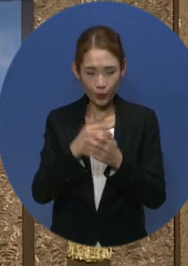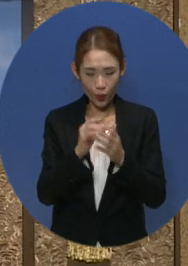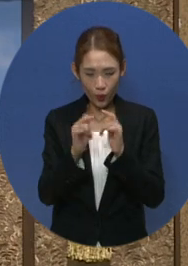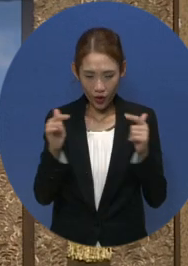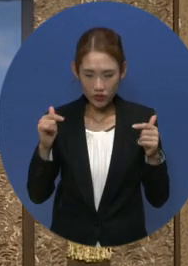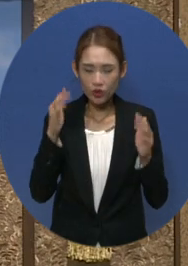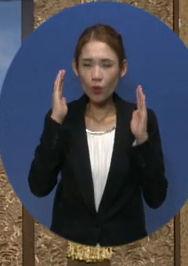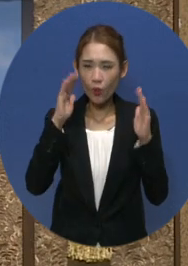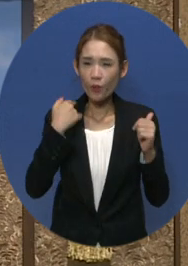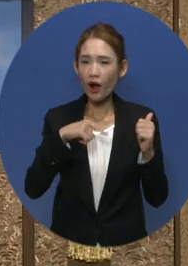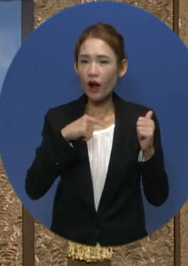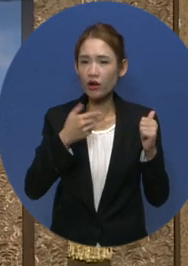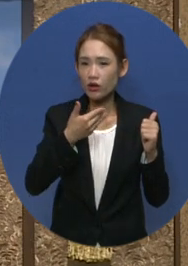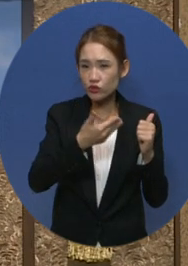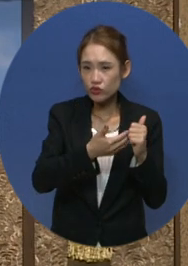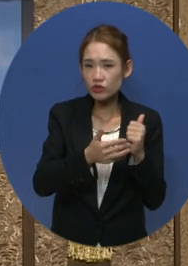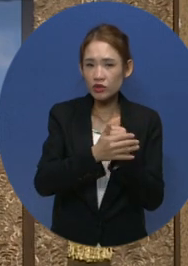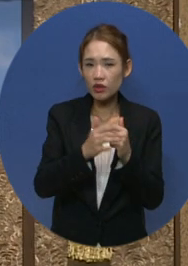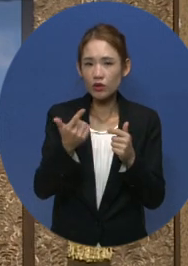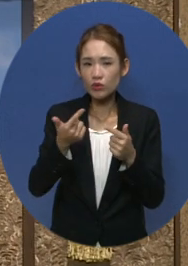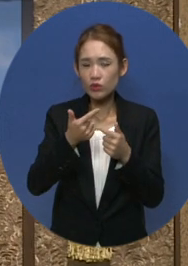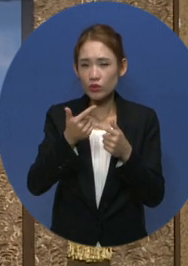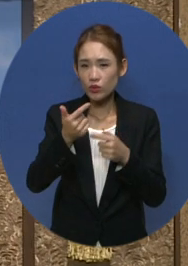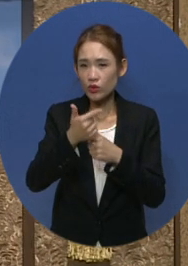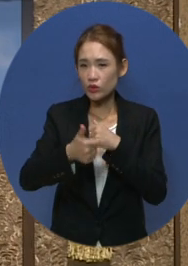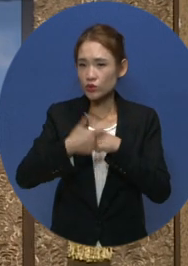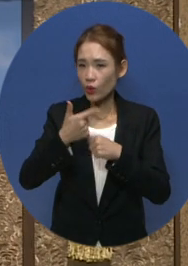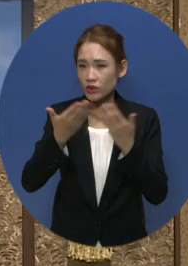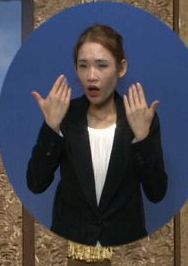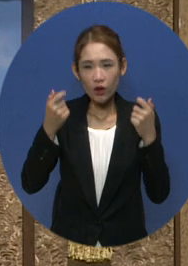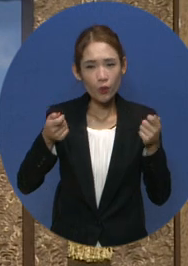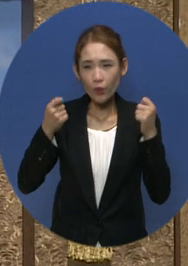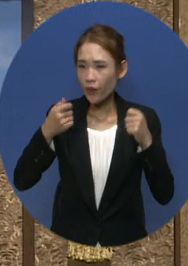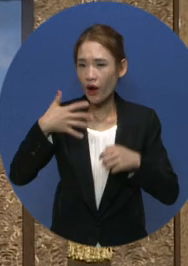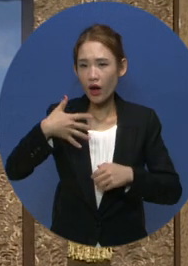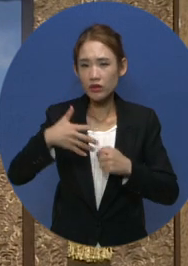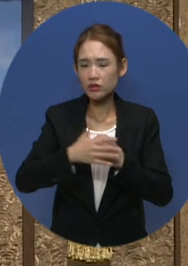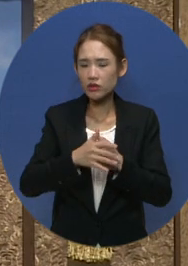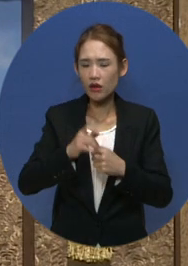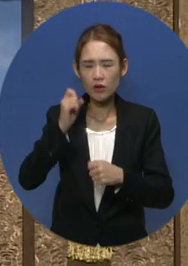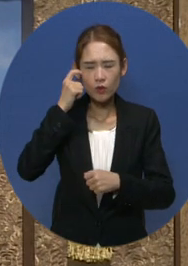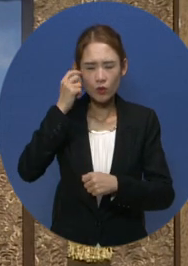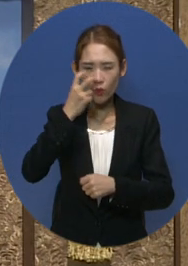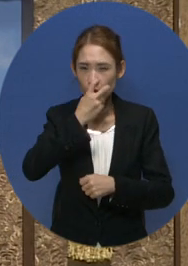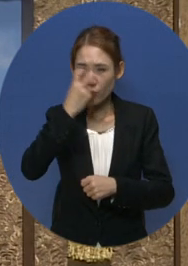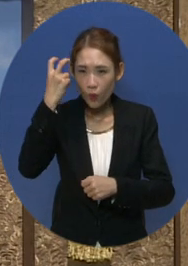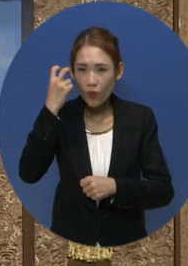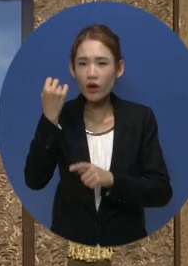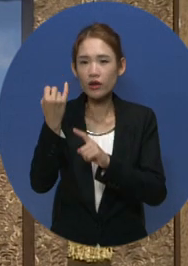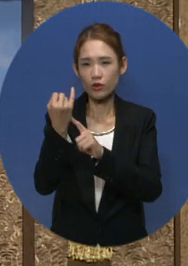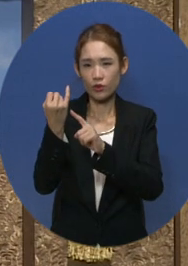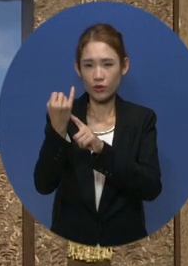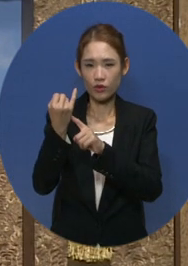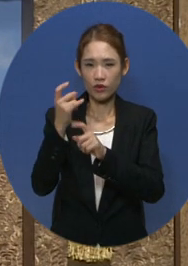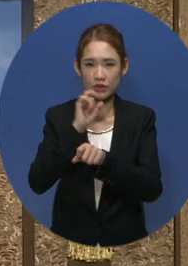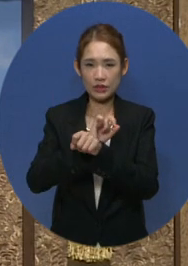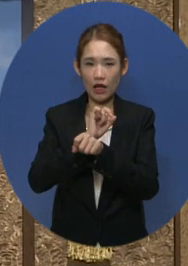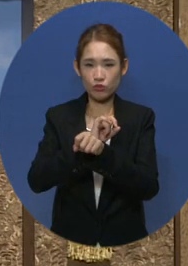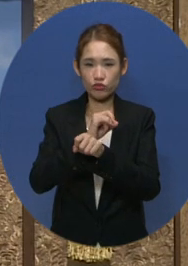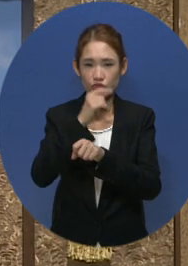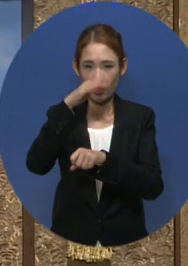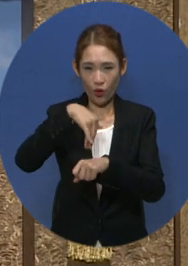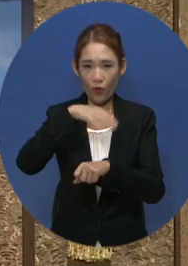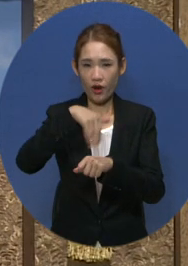가르쳐보고 그러니까 네. 초등학교는 안 나왔지만 굉장히 머리가 좋은 여성이었어요. 예. 그래서 저희가 사무실에 출근을